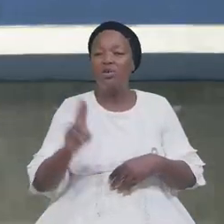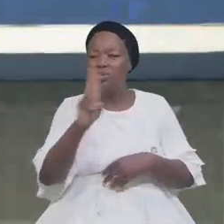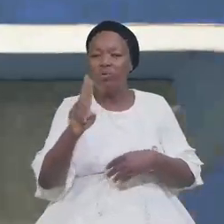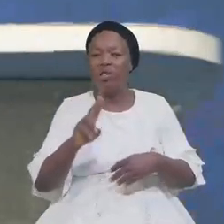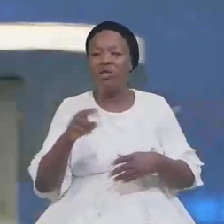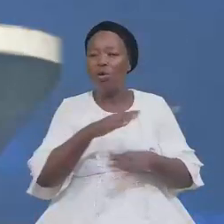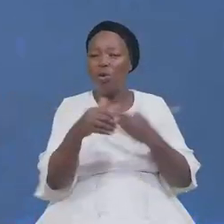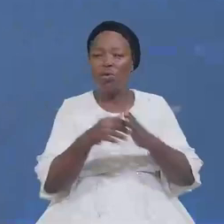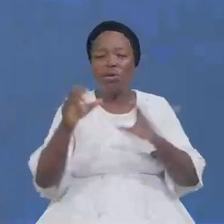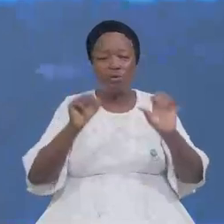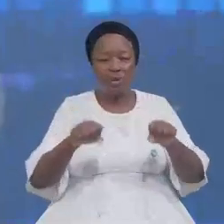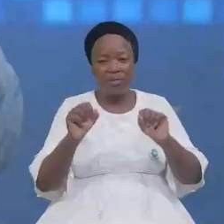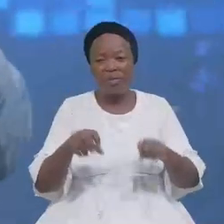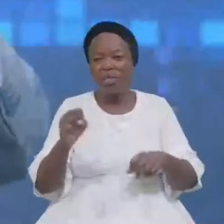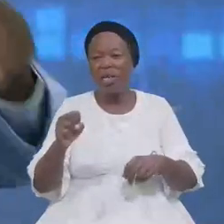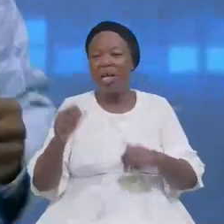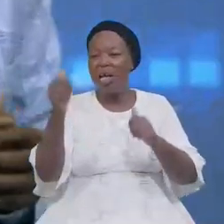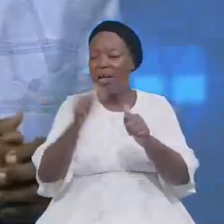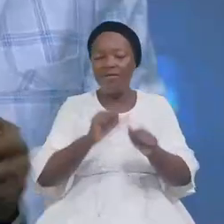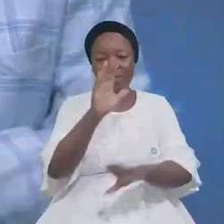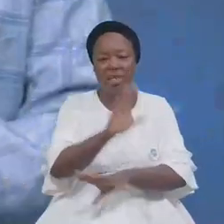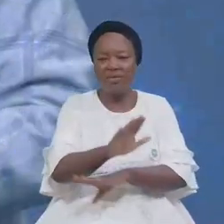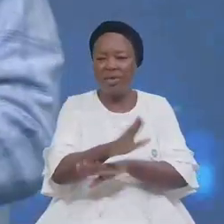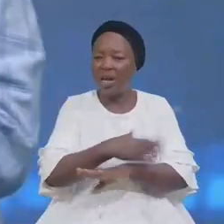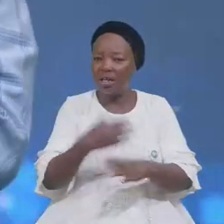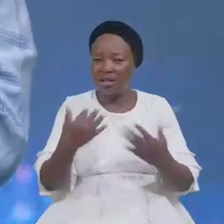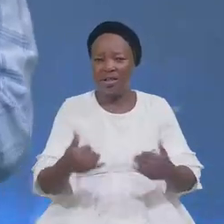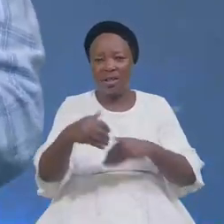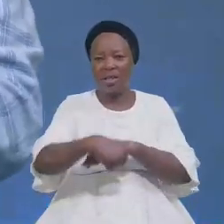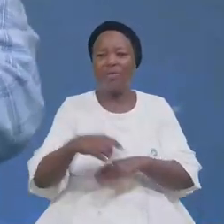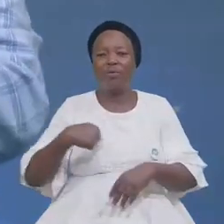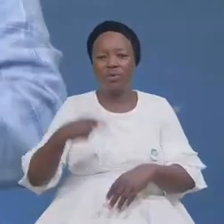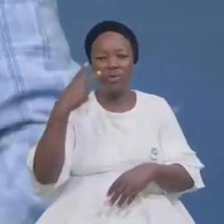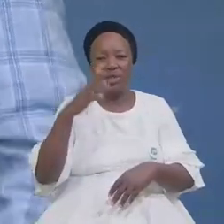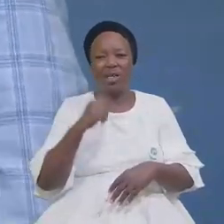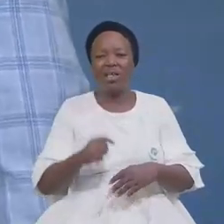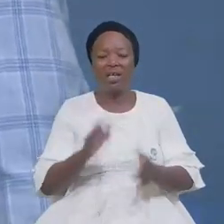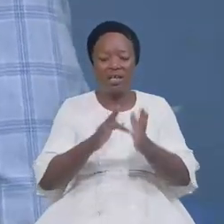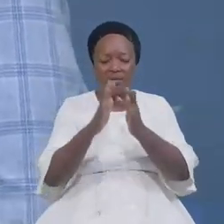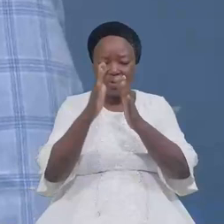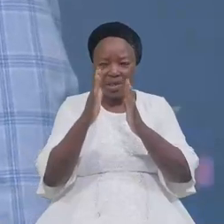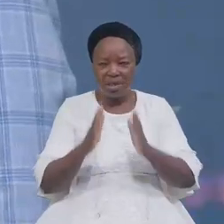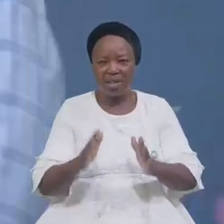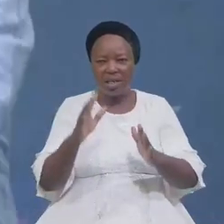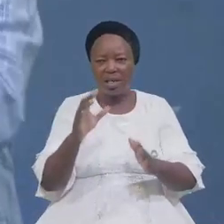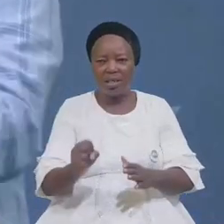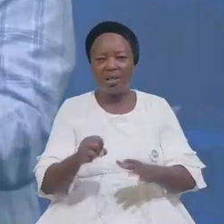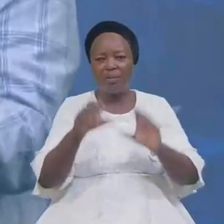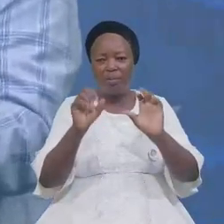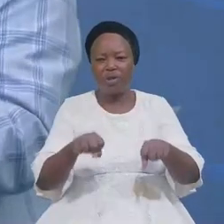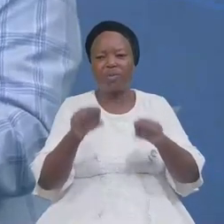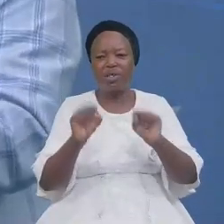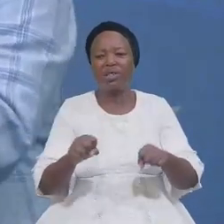ces possibilités chaque soirée. Et ce soir, nous allons voir les possibilités du